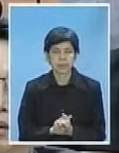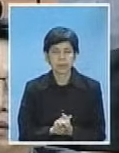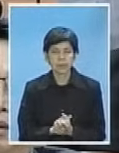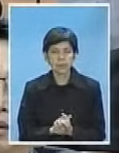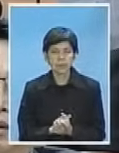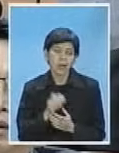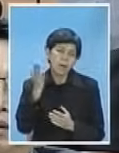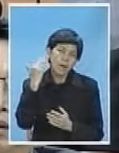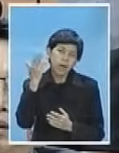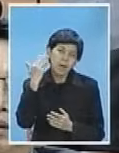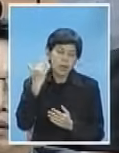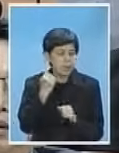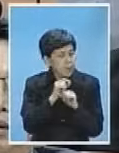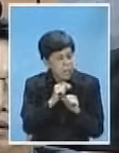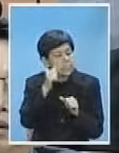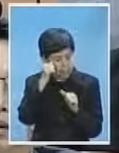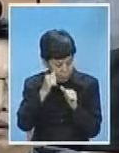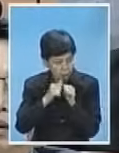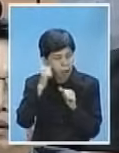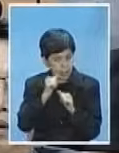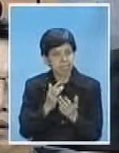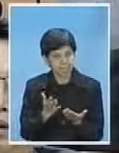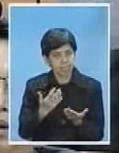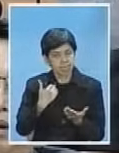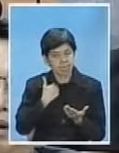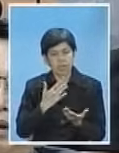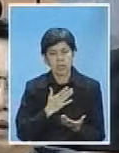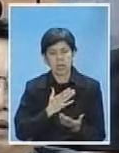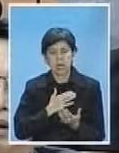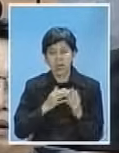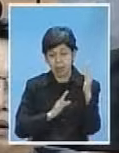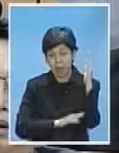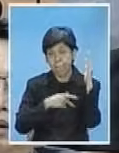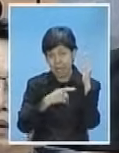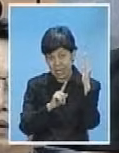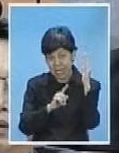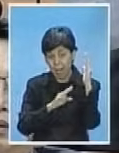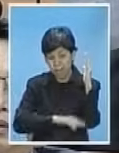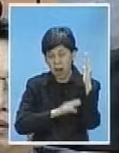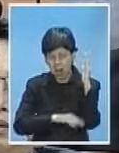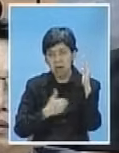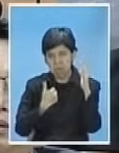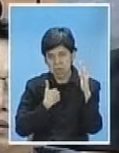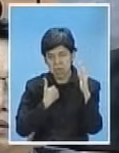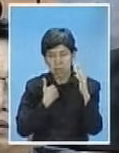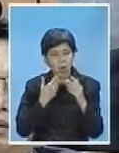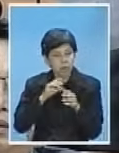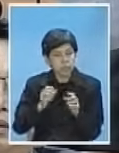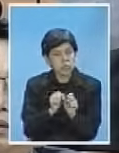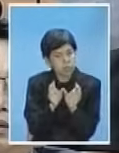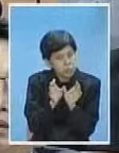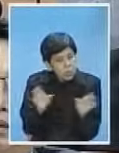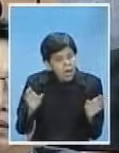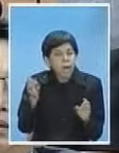หตุการณ์ตอนไหนเกิดอย่างไรเป็นความจริงที่ปัตตานีหรือภาคใต้มันเคยมีนครรัฐปัตตานีมันเ